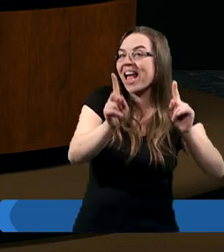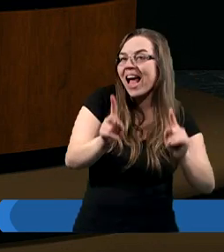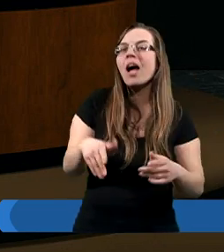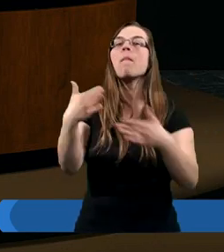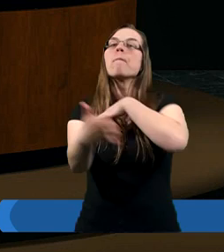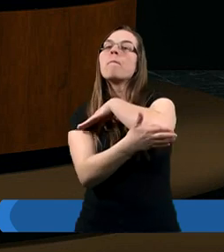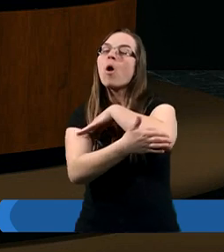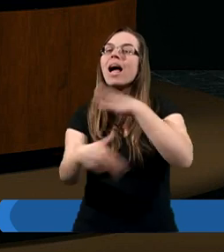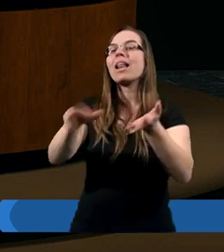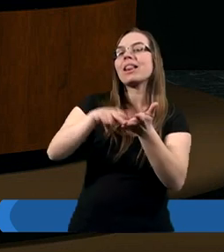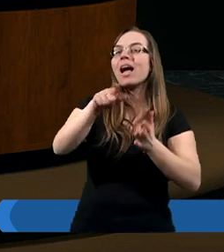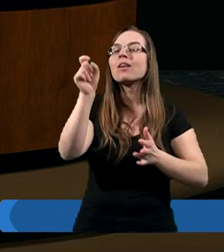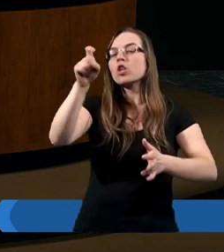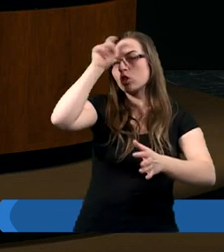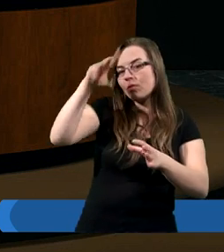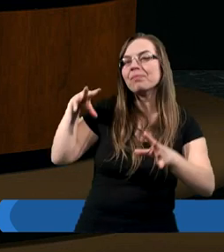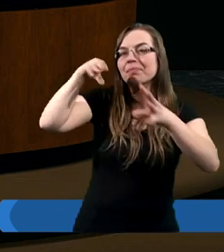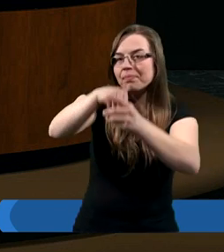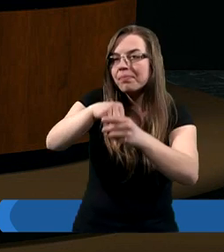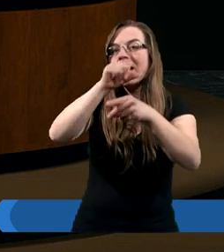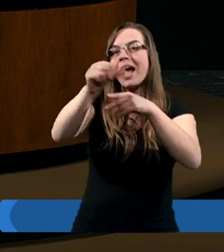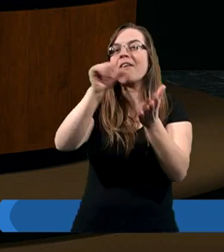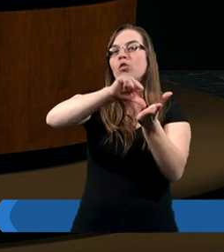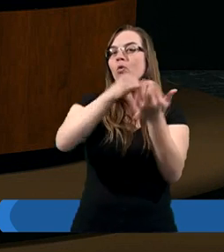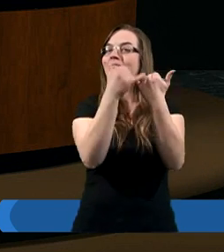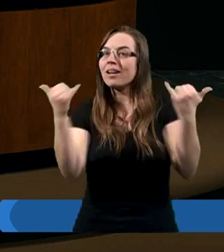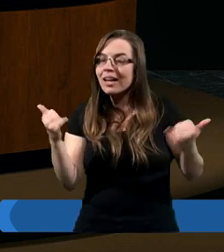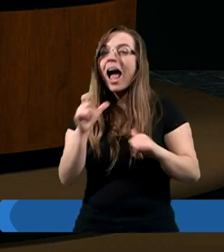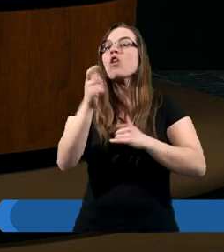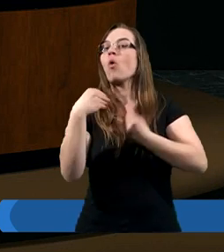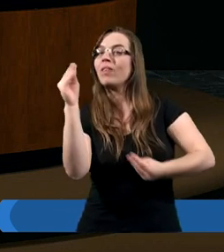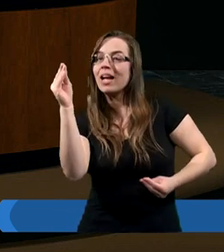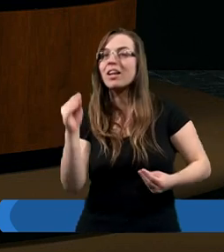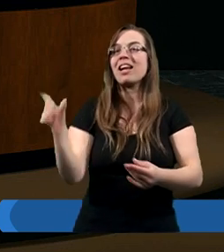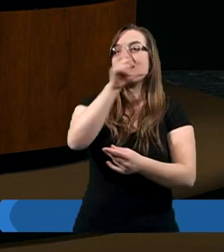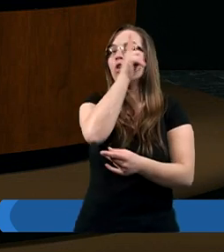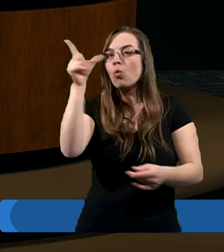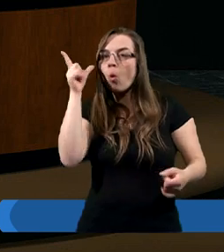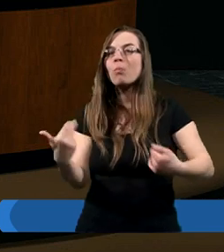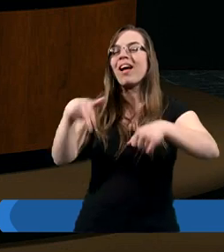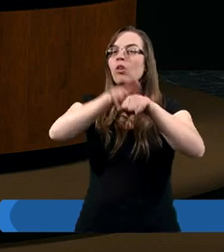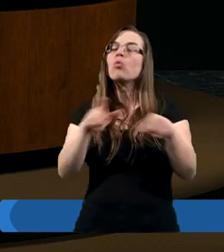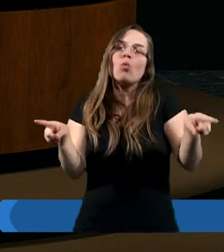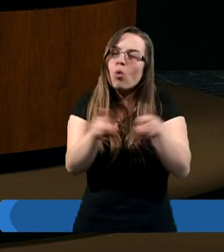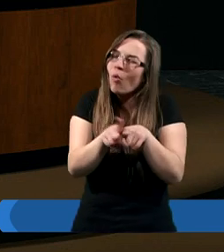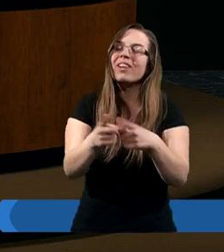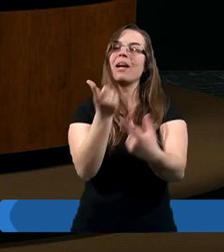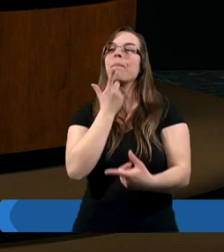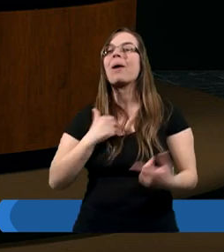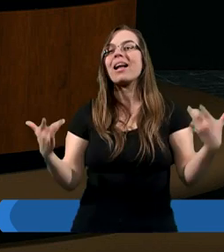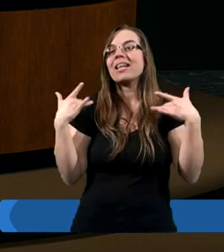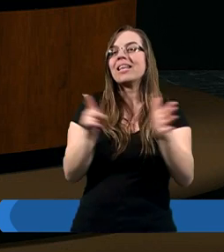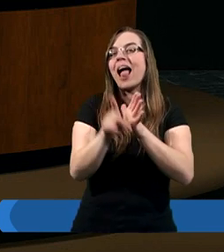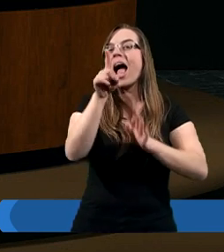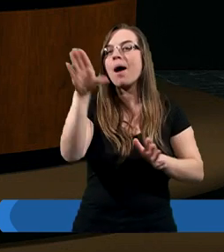ale polega na tym, że człowiek żyje wśród innych, co więcej, z ludźmi, którzy również pragną żyć dla